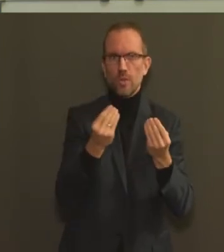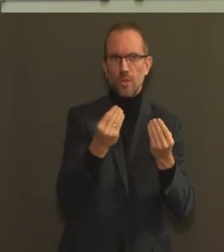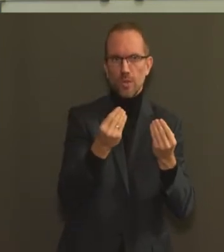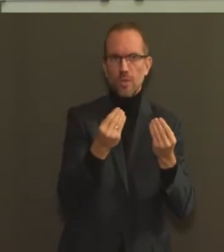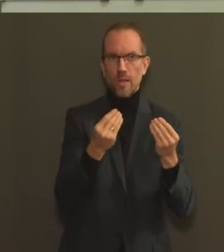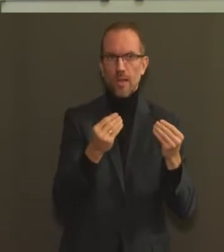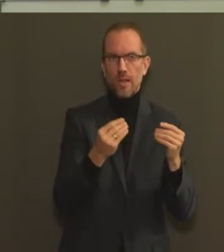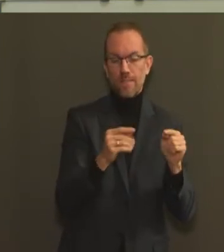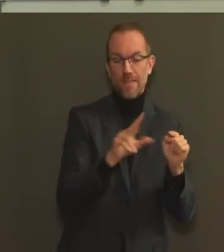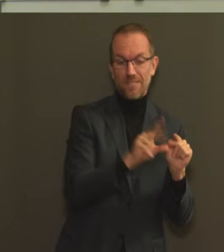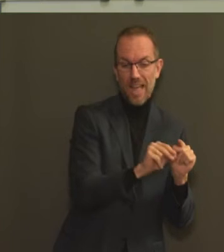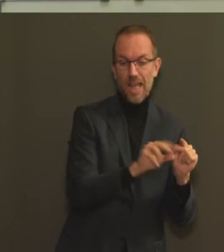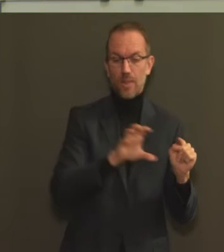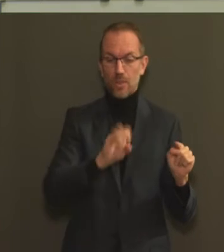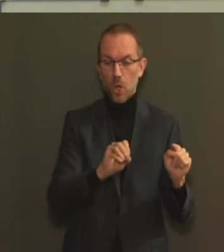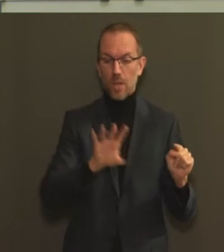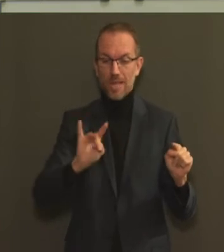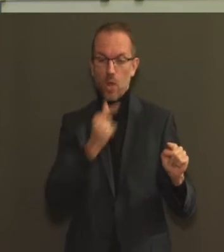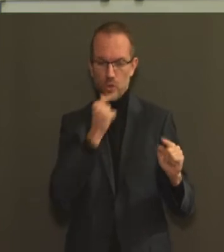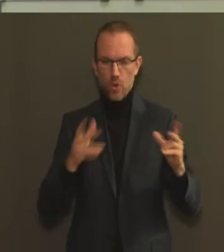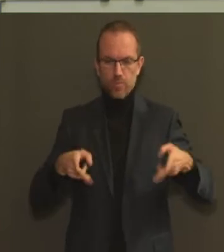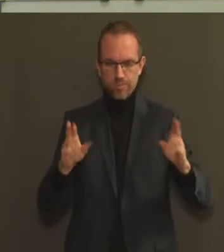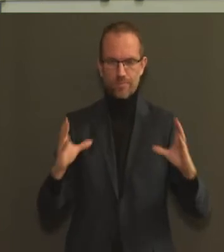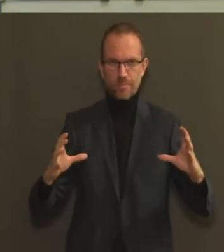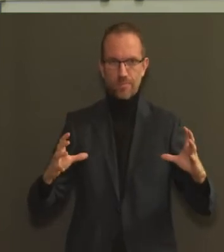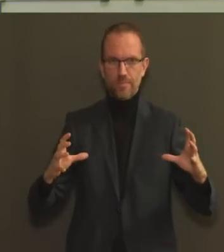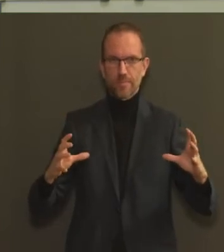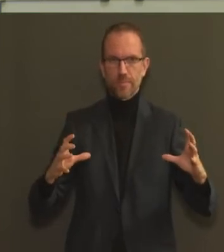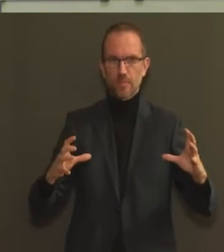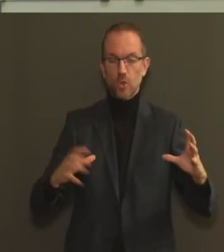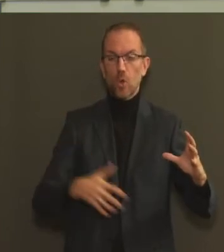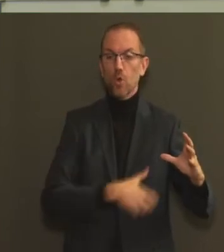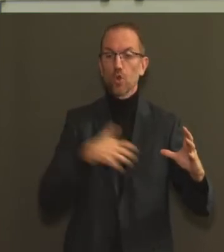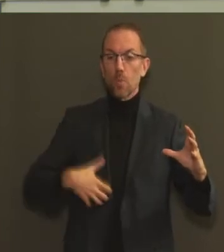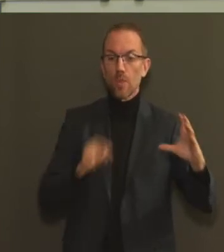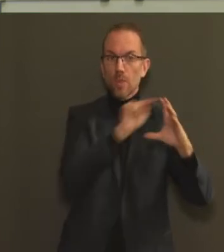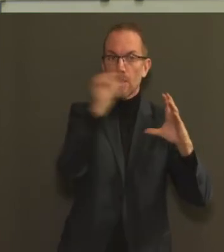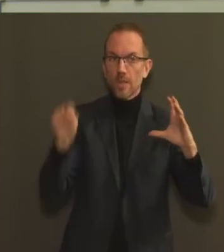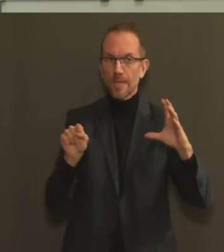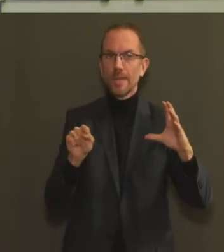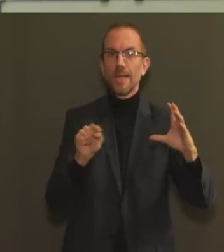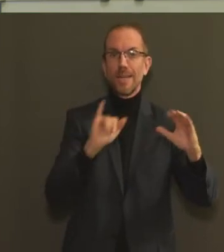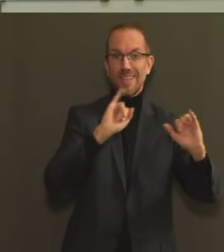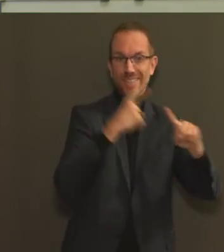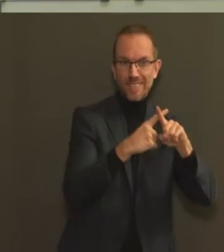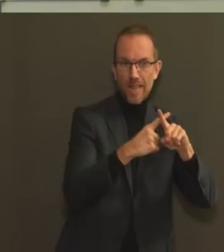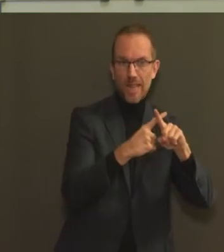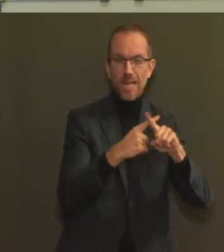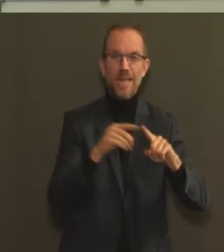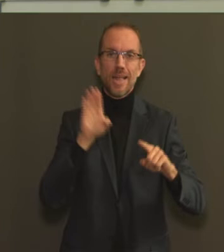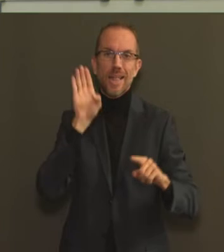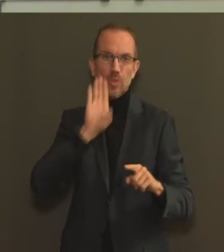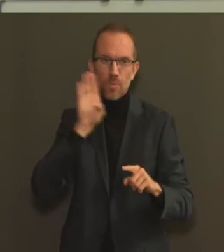ans et est principalement rapporté dans les communes d'Ixelles, d'Etterbeek et de